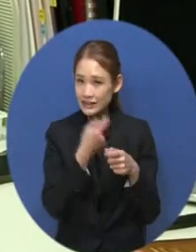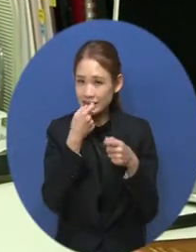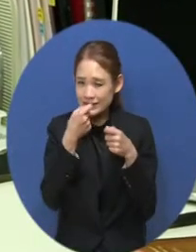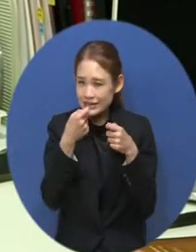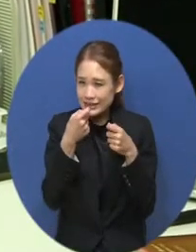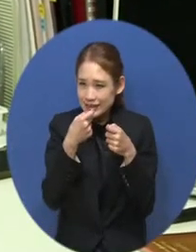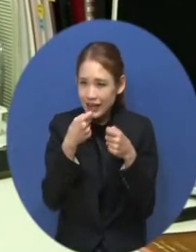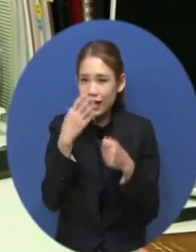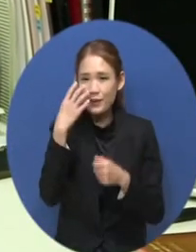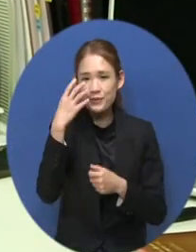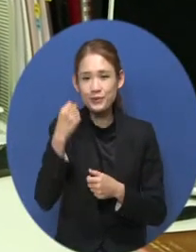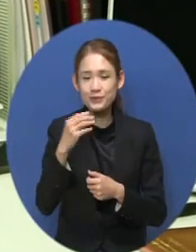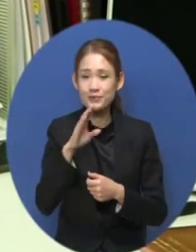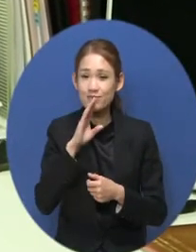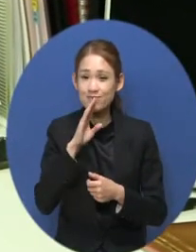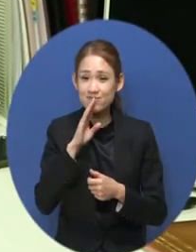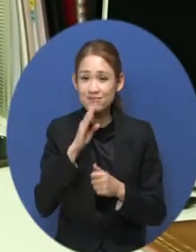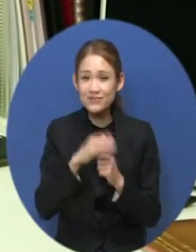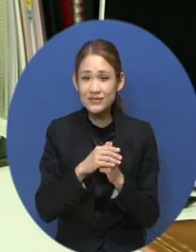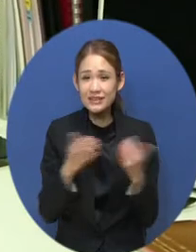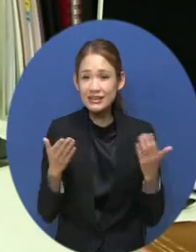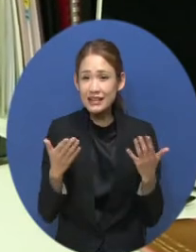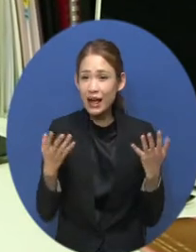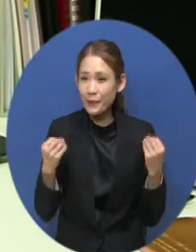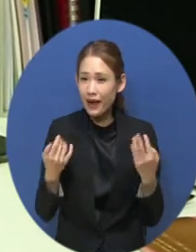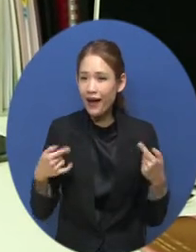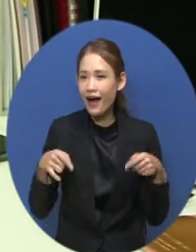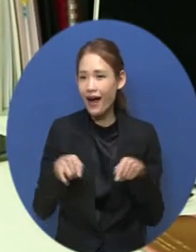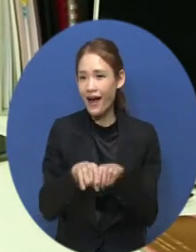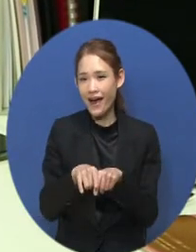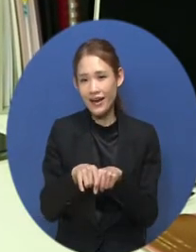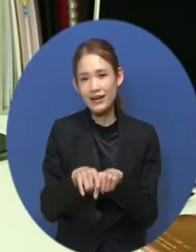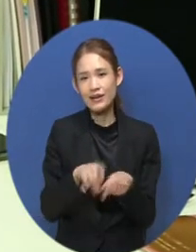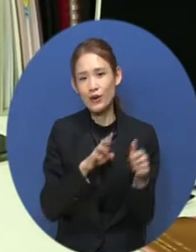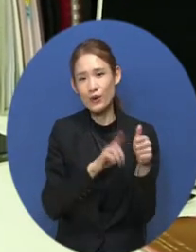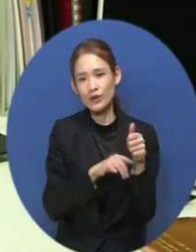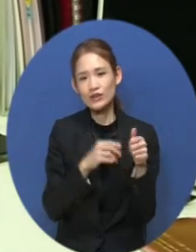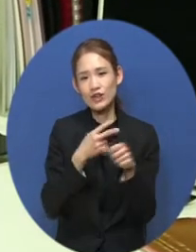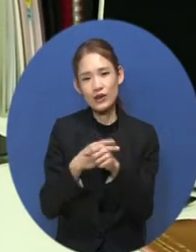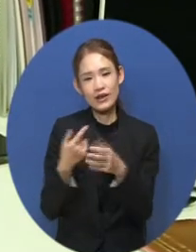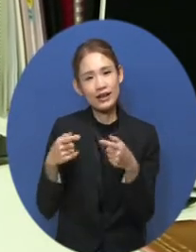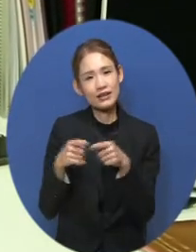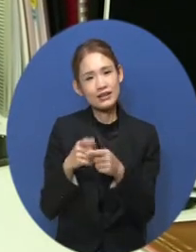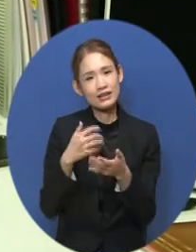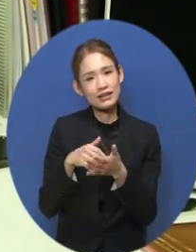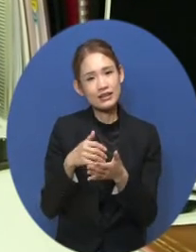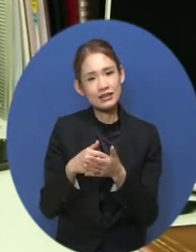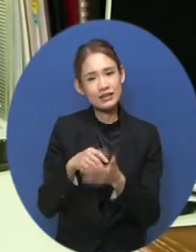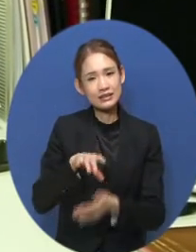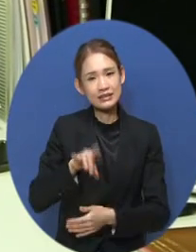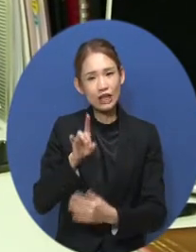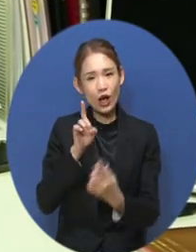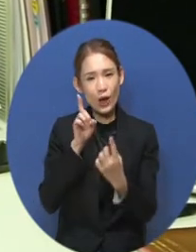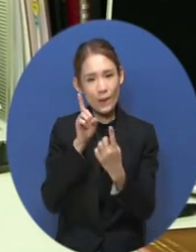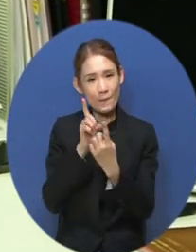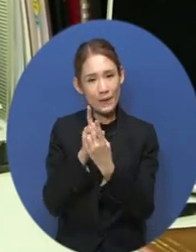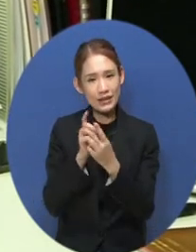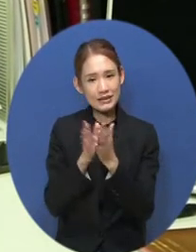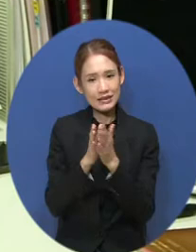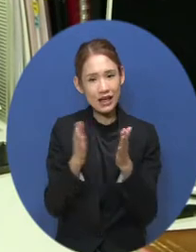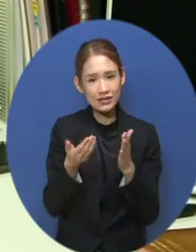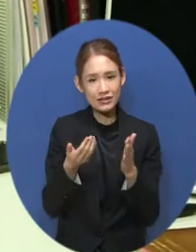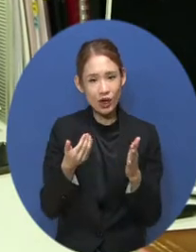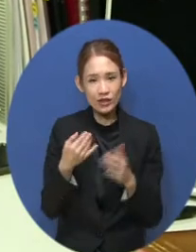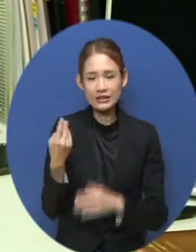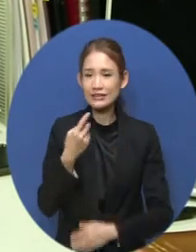것 같은데 뭐 일하신 지는 좀 얼마나 되셨어요 같이? 원준 선생님하고는 원준 선생님 처음 강사 시작하시기 전에